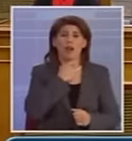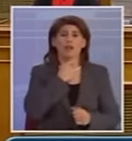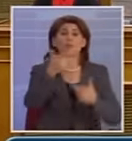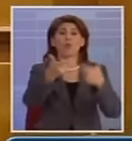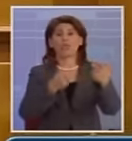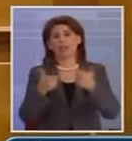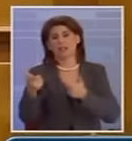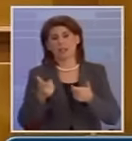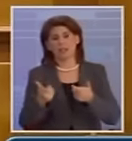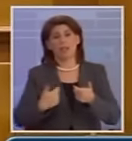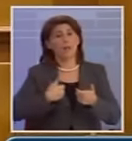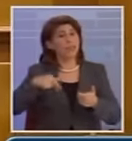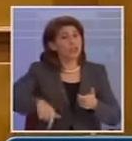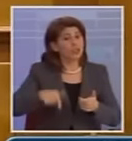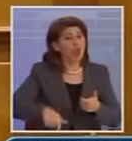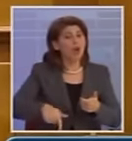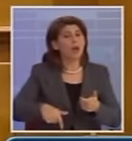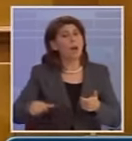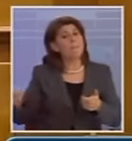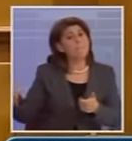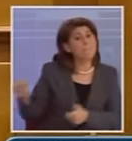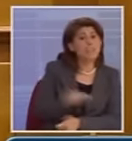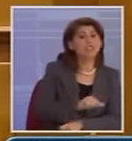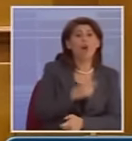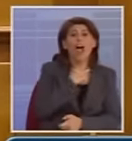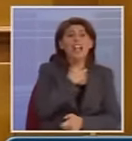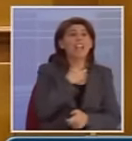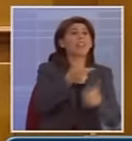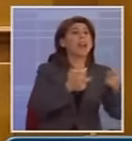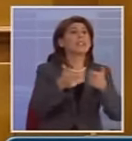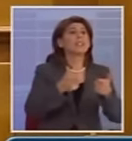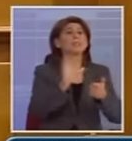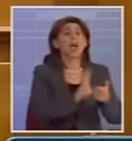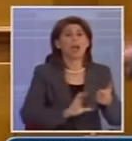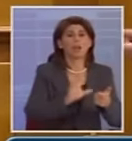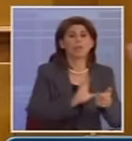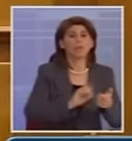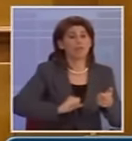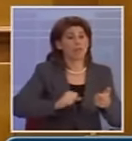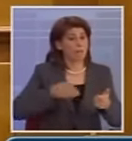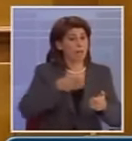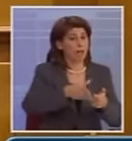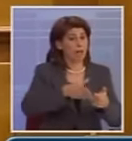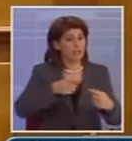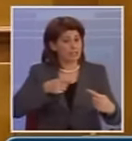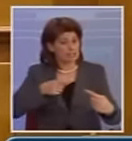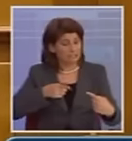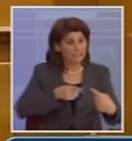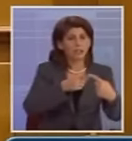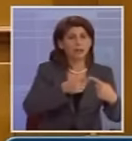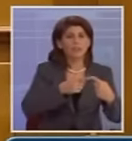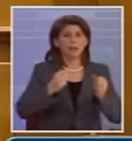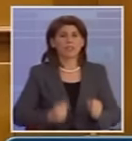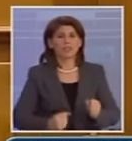της. Εμάς τώρα μας ξαναφέρνετε στην ανάγκη τους. Και φοβάμαι ότι πάτε να συγκρουστείτε μαζί τους από τη θέση της